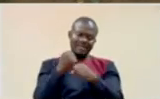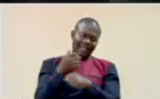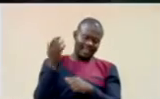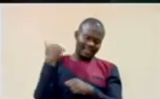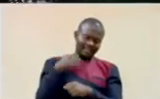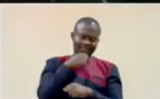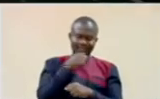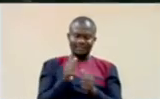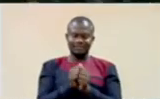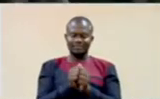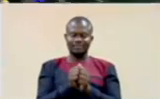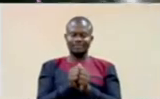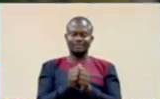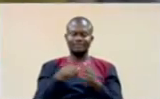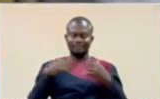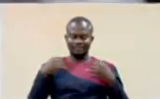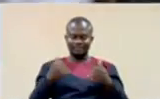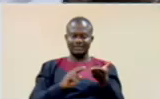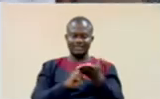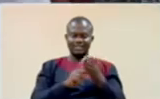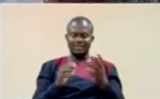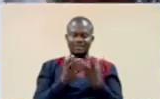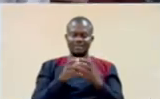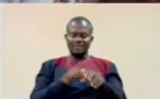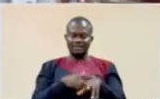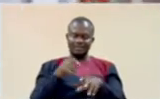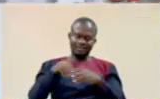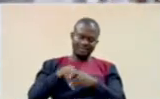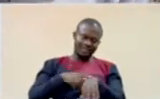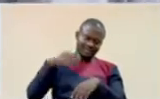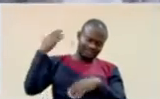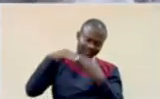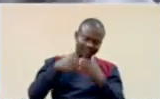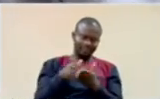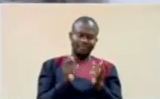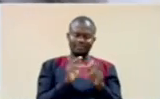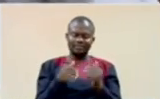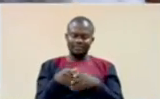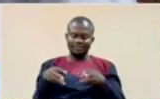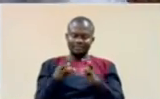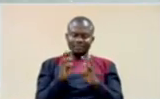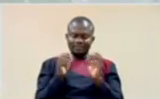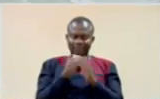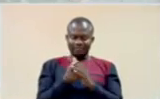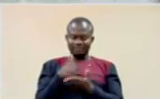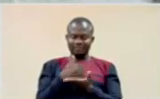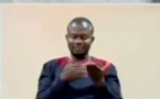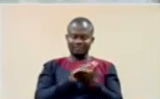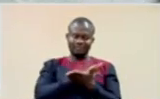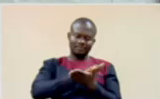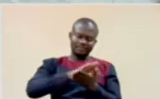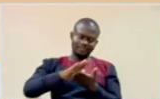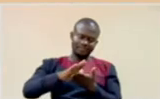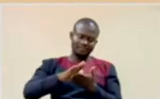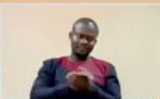miremire. Mu gihe bifashe imitako igezweho ndetse yaka ngo muri icyo gihe cyabo bakoreshaga imitako isanzwe ku buryo babaga bafite isuku muri icyo gihe